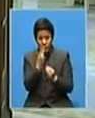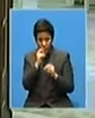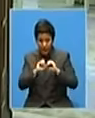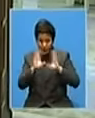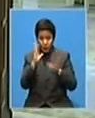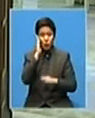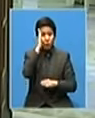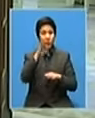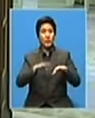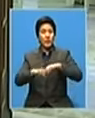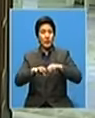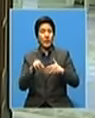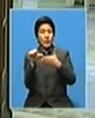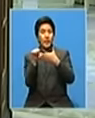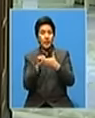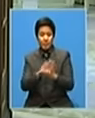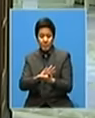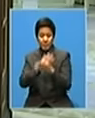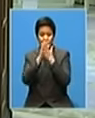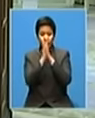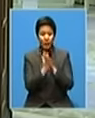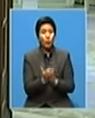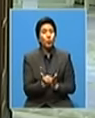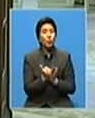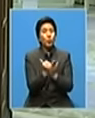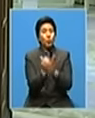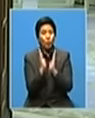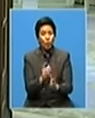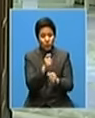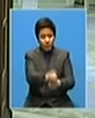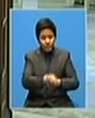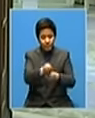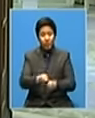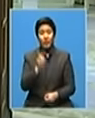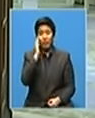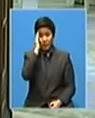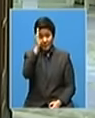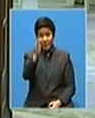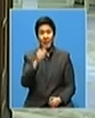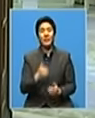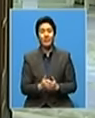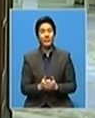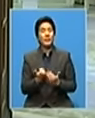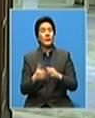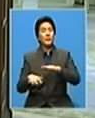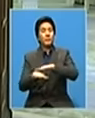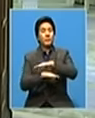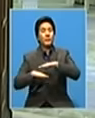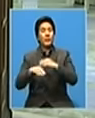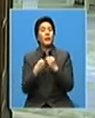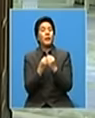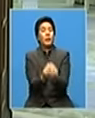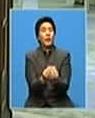ะครับในการปรับปรุงมาตรการต่างๆที่จะช่วยเหลือพี่น้องเกษตรกรในโอกาสต่อไปครับสำหรับการวางรากฐานให้กับประเทศของเร